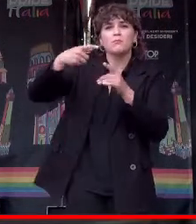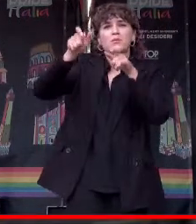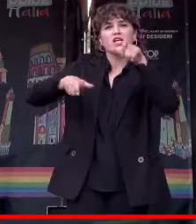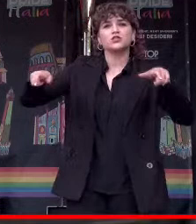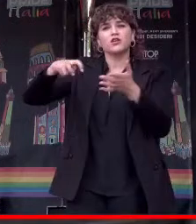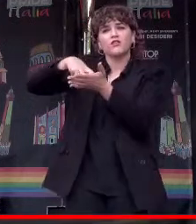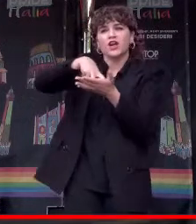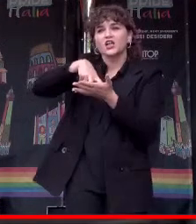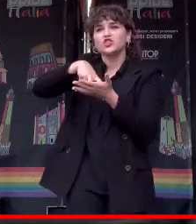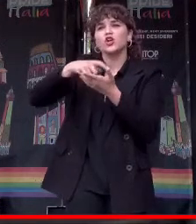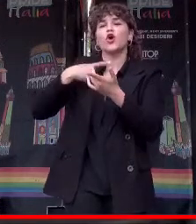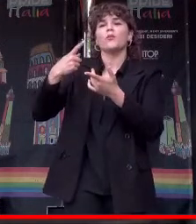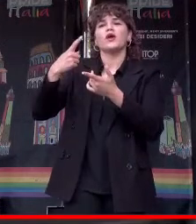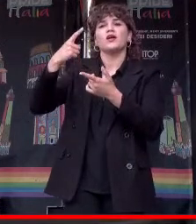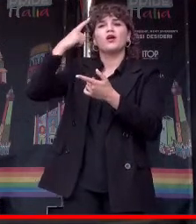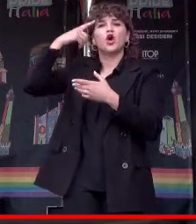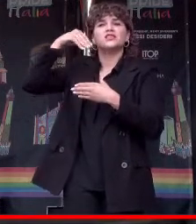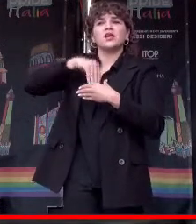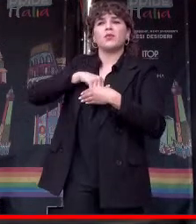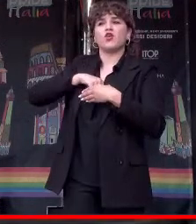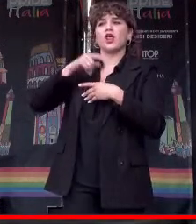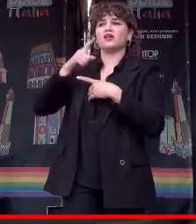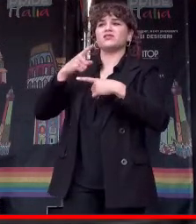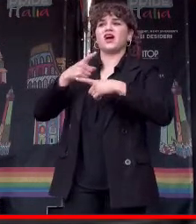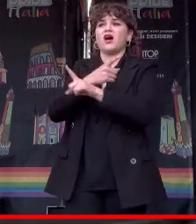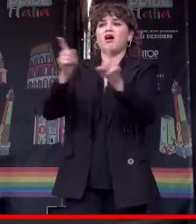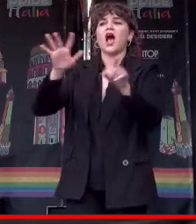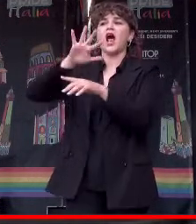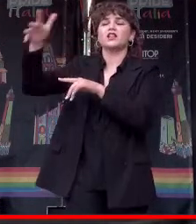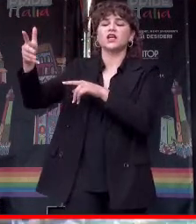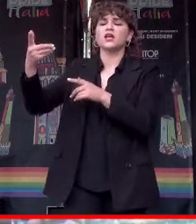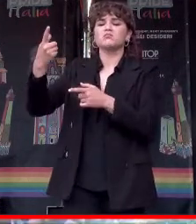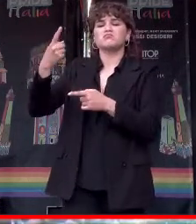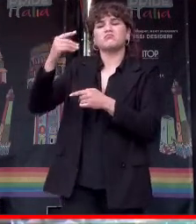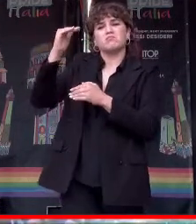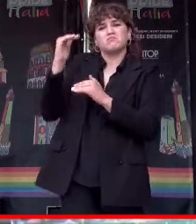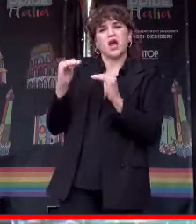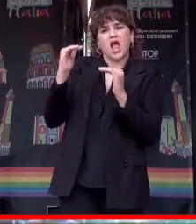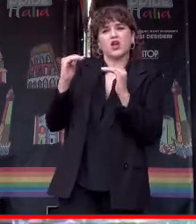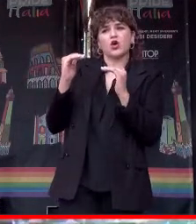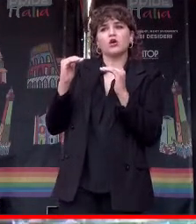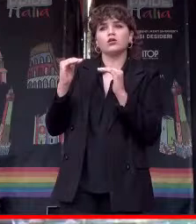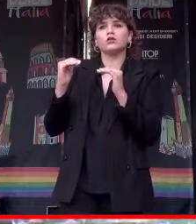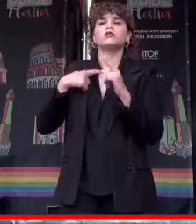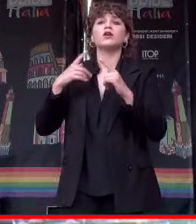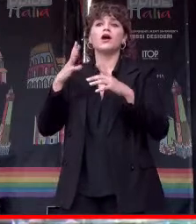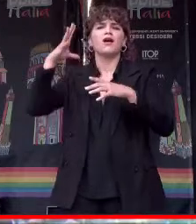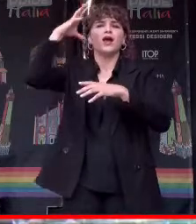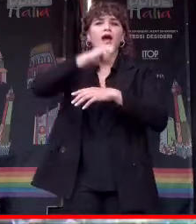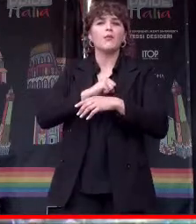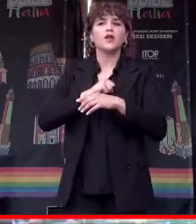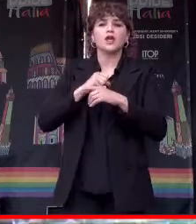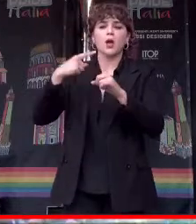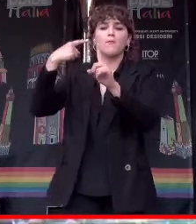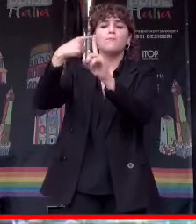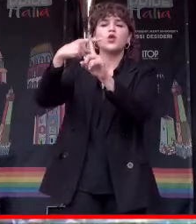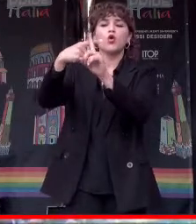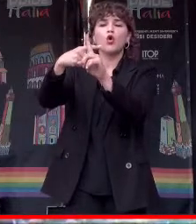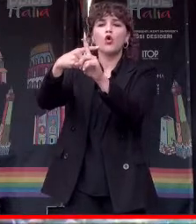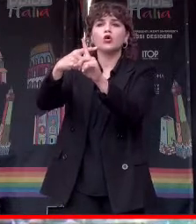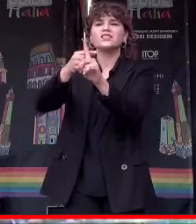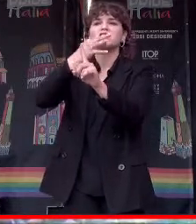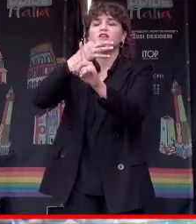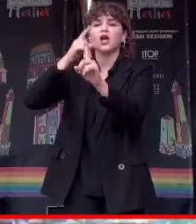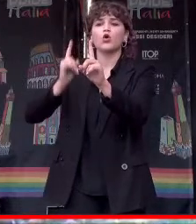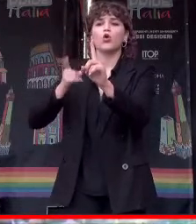il meno, e invece provare ad avere l'unità di misura di questo più significa avvantaggiare tutti e tutte, perché poi ce lo diciamo ogni